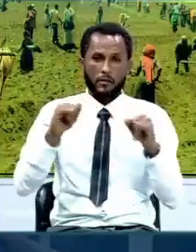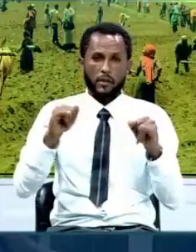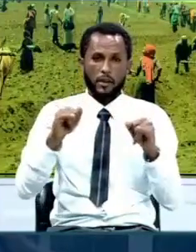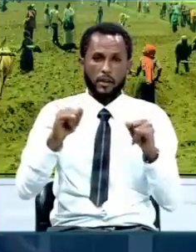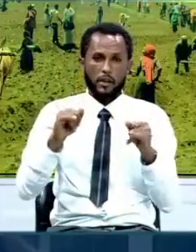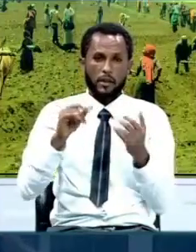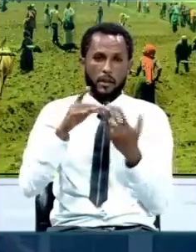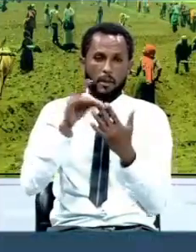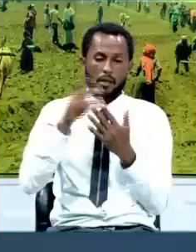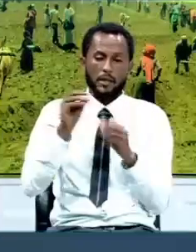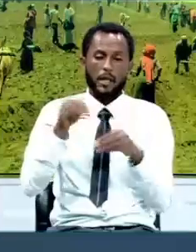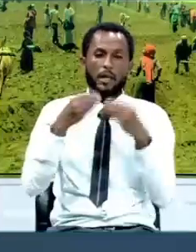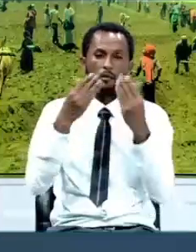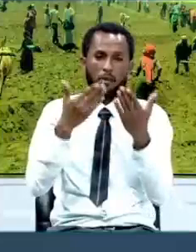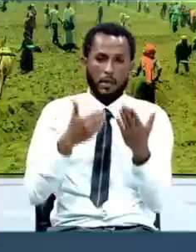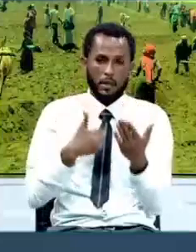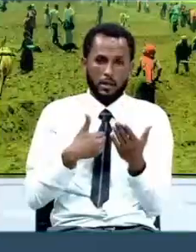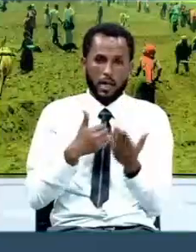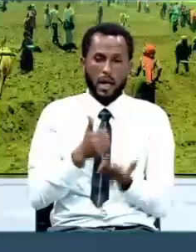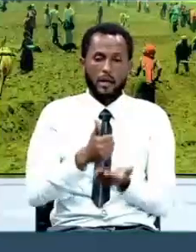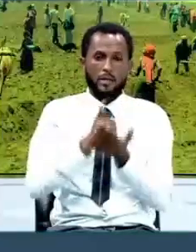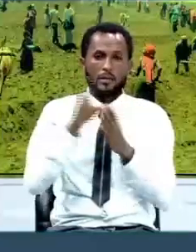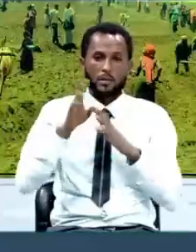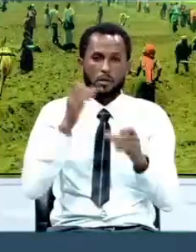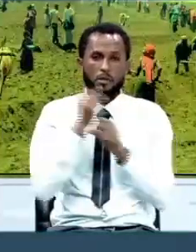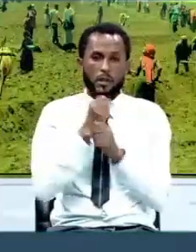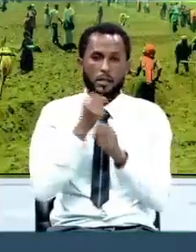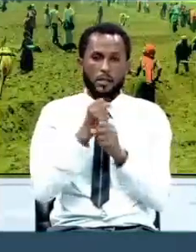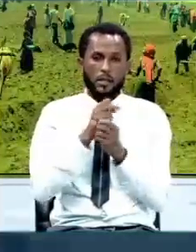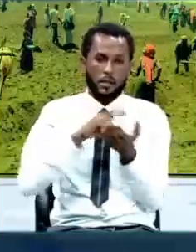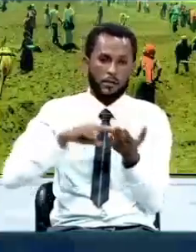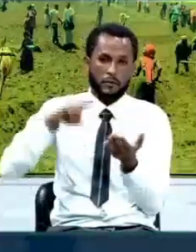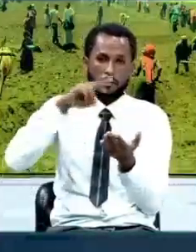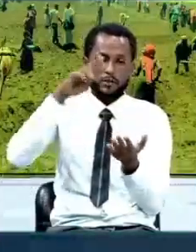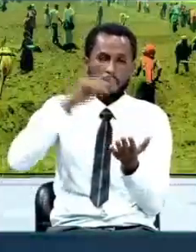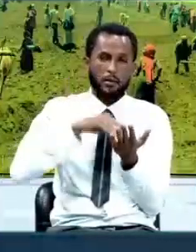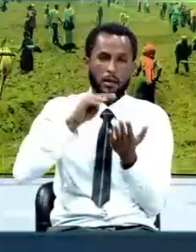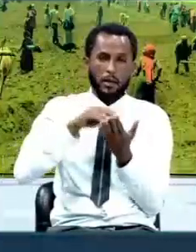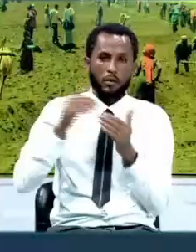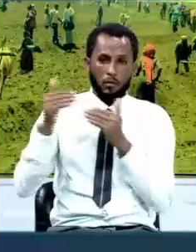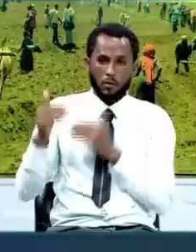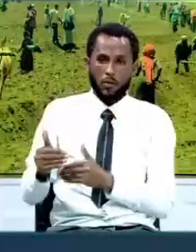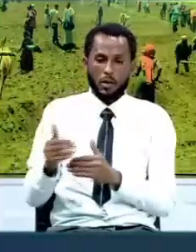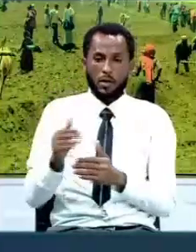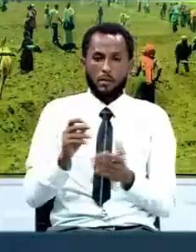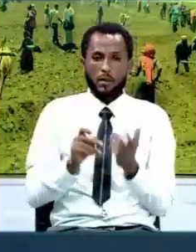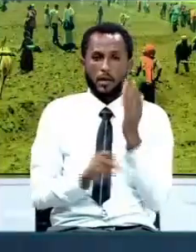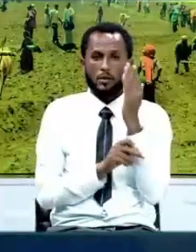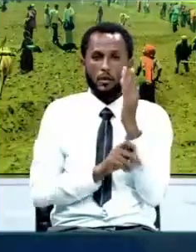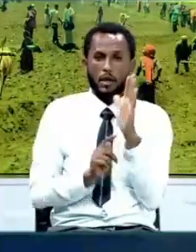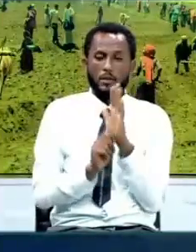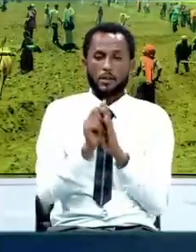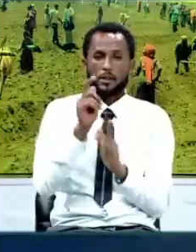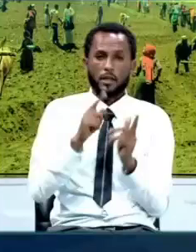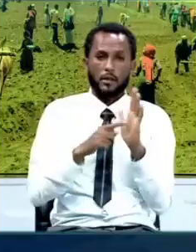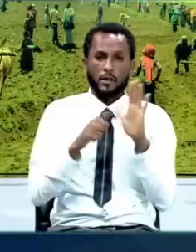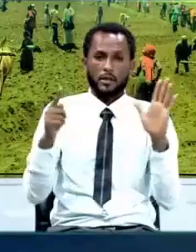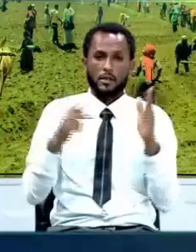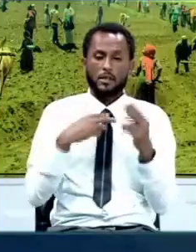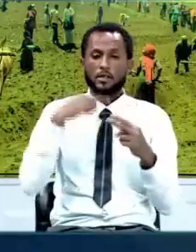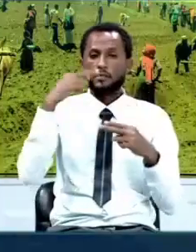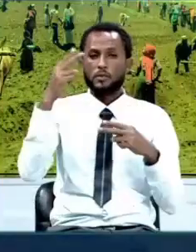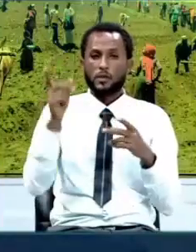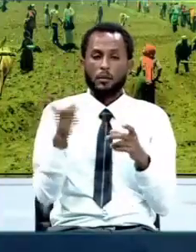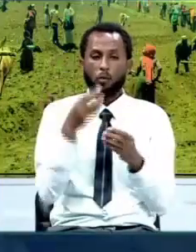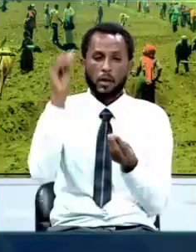ኢና ልማዓንቲ ንህብለ ኣለና። ሓገዝ ዝተገበረሎም ሰራሕተኛታት ዩኒቨርሲቲ መቐለ ብወገኖም ዲያስፖራ ትግራይ ድምፂ ውፁዕ ህዝቢ ትግራይ ካብ